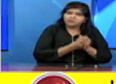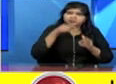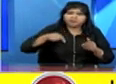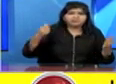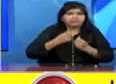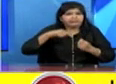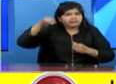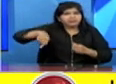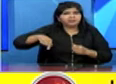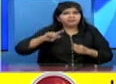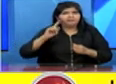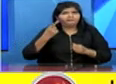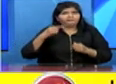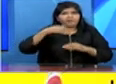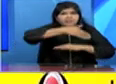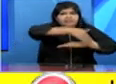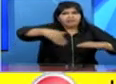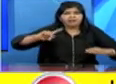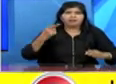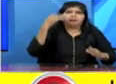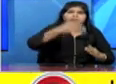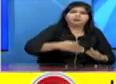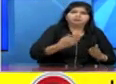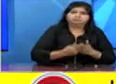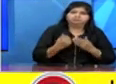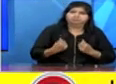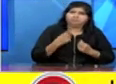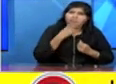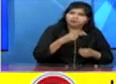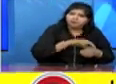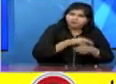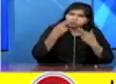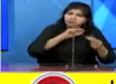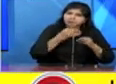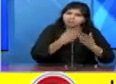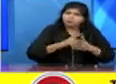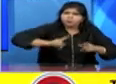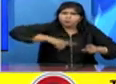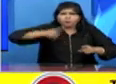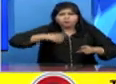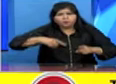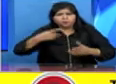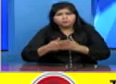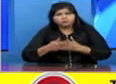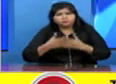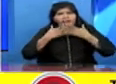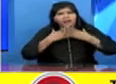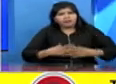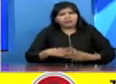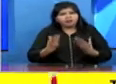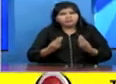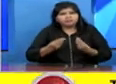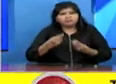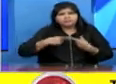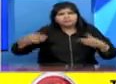लड़ाई में पहली पंक्ति में मोर्चा संभाले हुए हैं। रोजमर्रा की उनकी गतिविधि इन्हीं पेशेंटों के